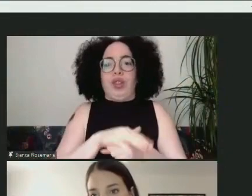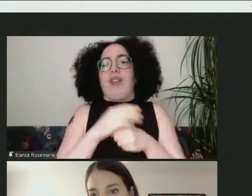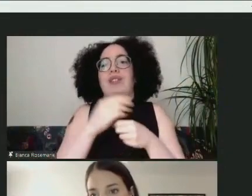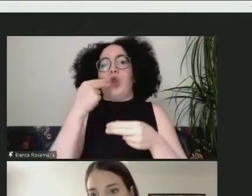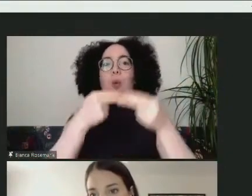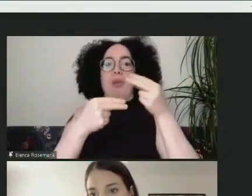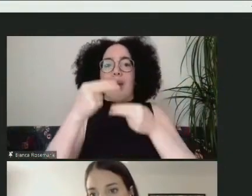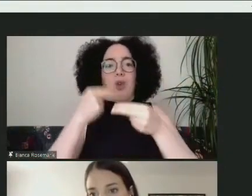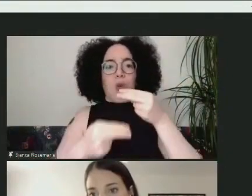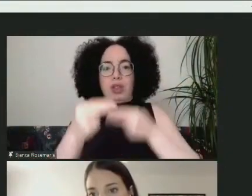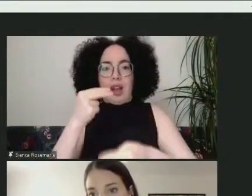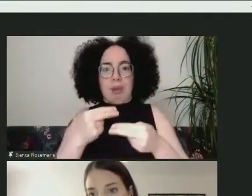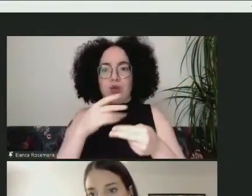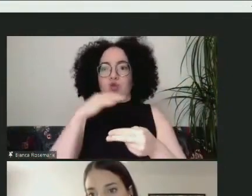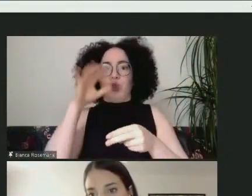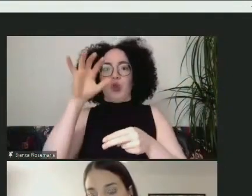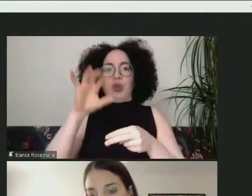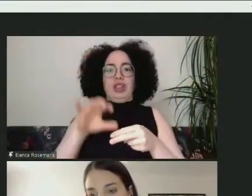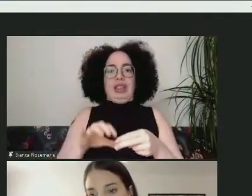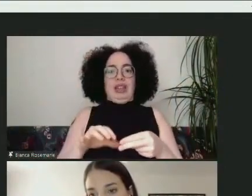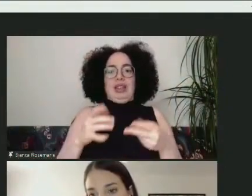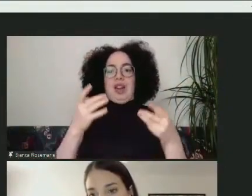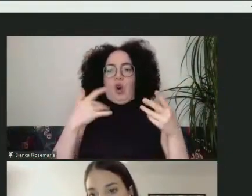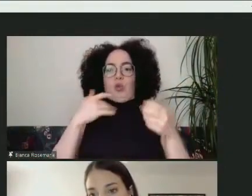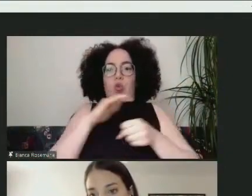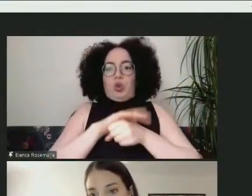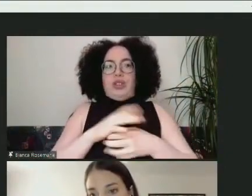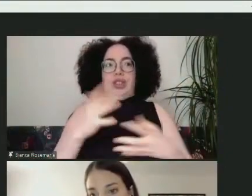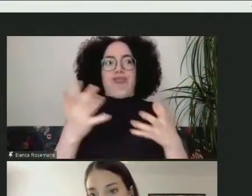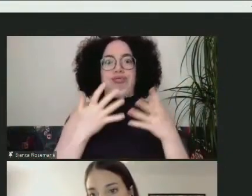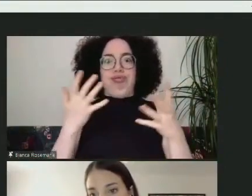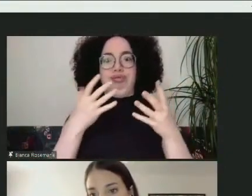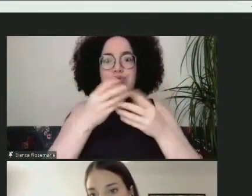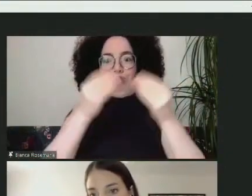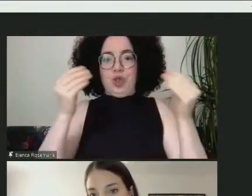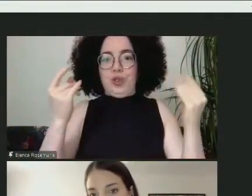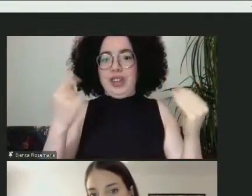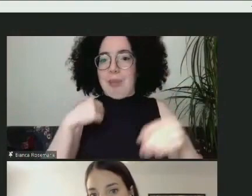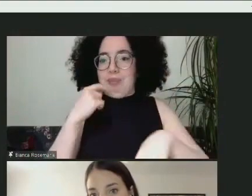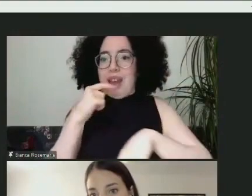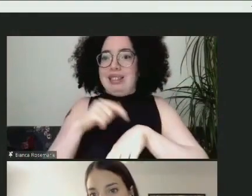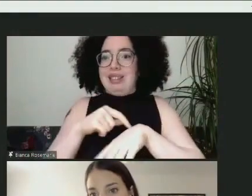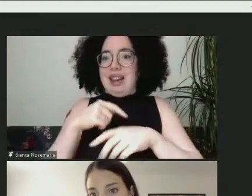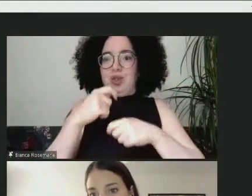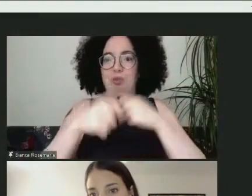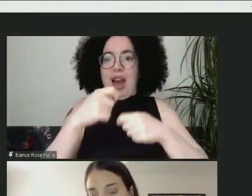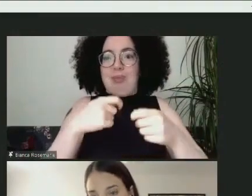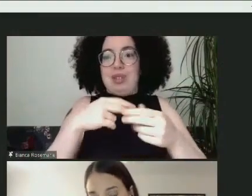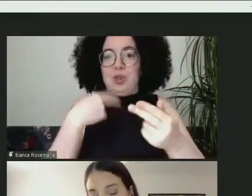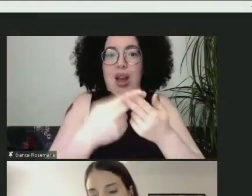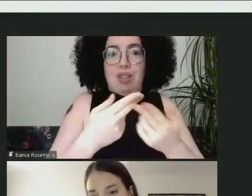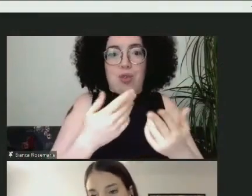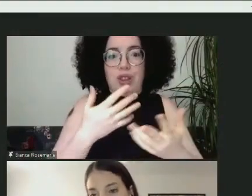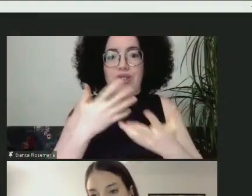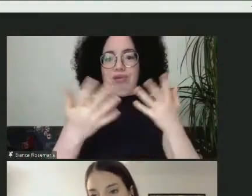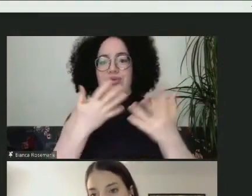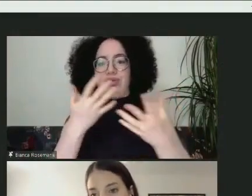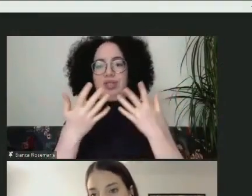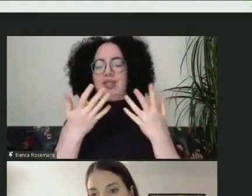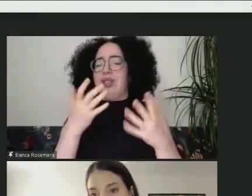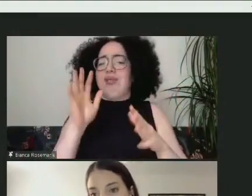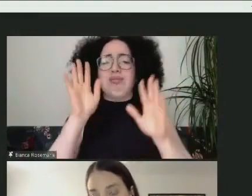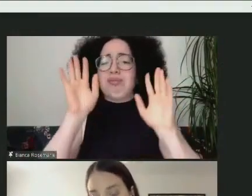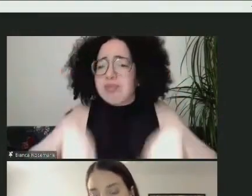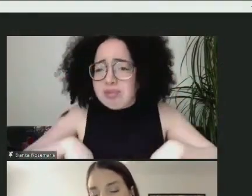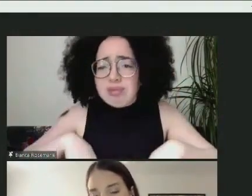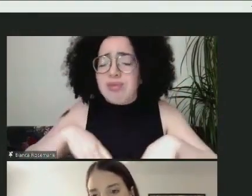Auf Instagram ist es so, dass da halt eigentlich auch viele Kommentare dann kommen und das ist dann halt auch schon ein Druck, ja, das ist auch ziemlich viel Zeit und nimmt viel